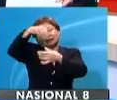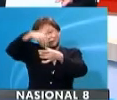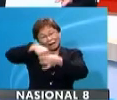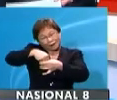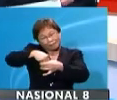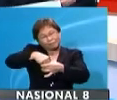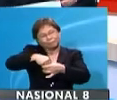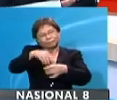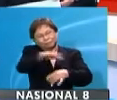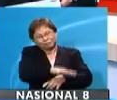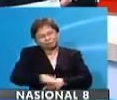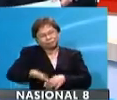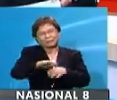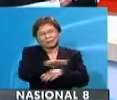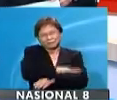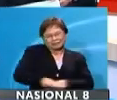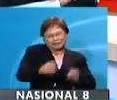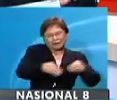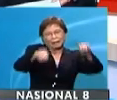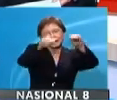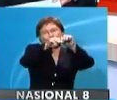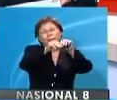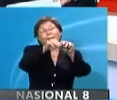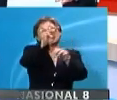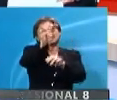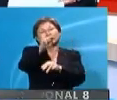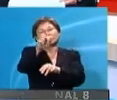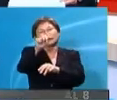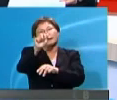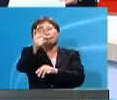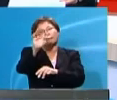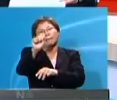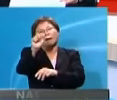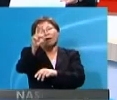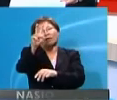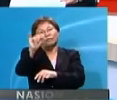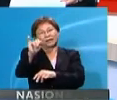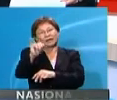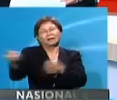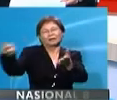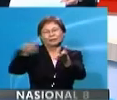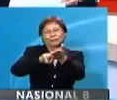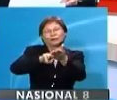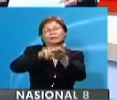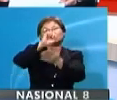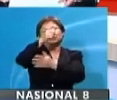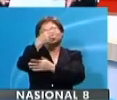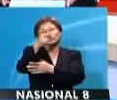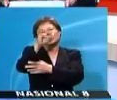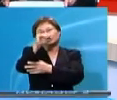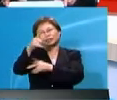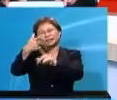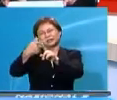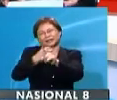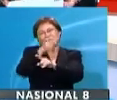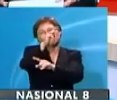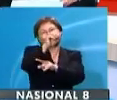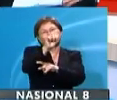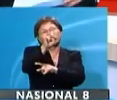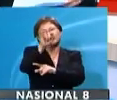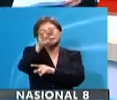iaitu di sekitar Masjid Nabawi. Dan laporannya, Syahril Sarafuddin dari Madinah Al-Munawarah.